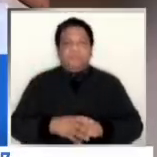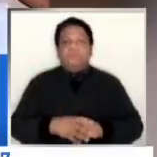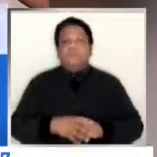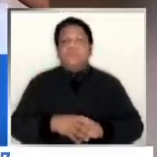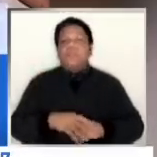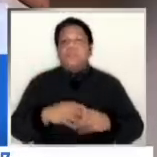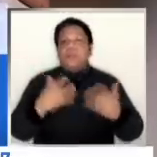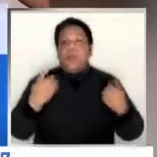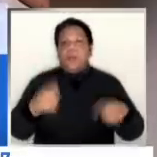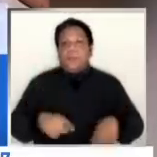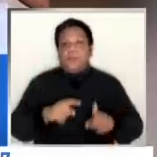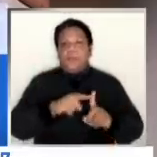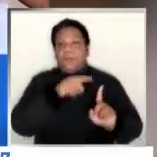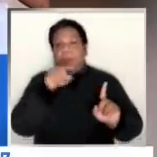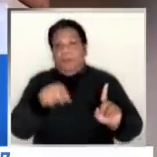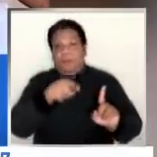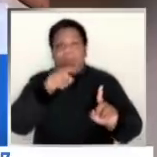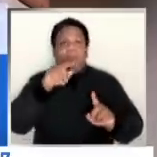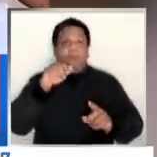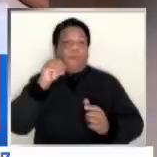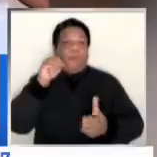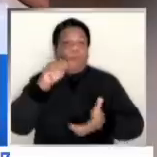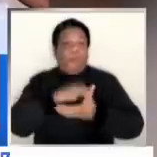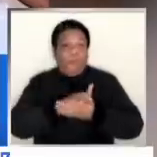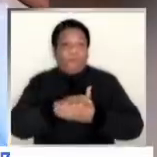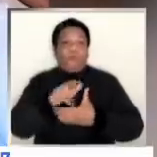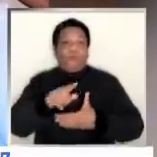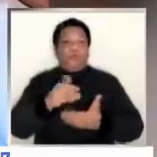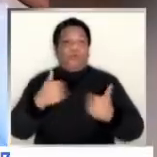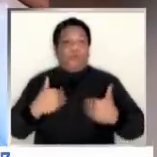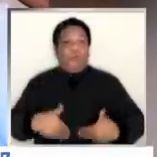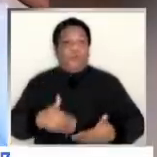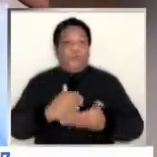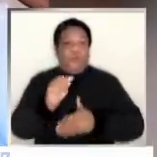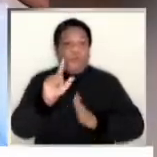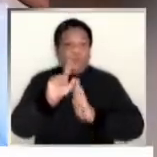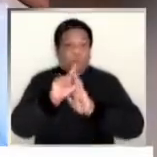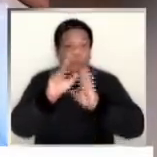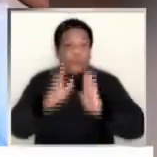ang asawa ni Heredia na isang human rights lawyer noong 2019.